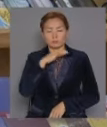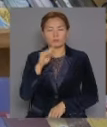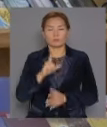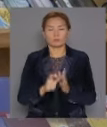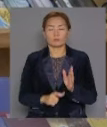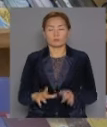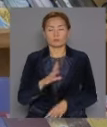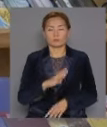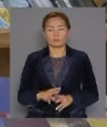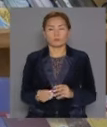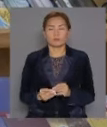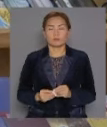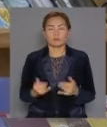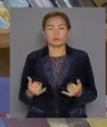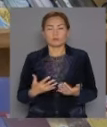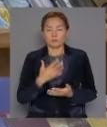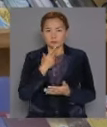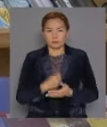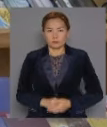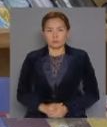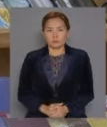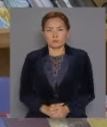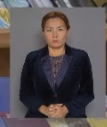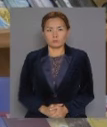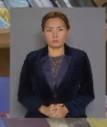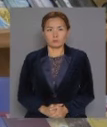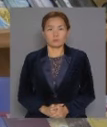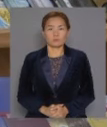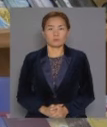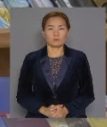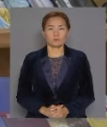жазған екен. Жалпы әдебиетке өзін солай үлкен